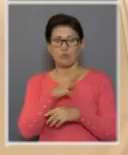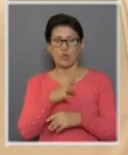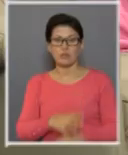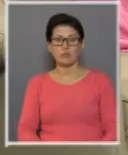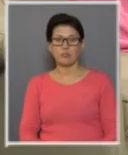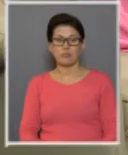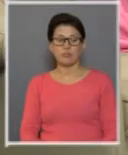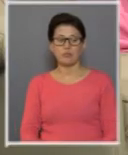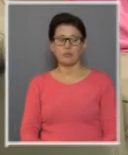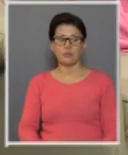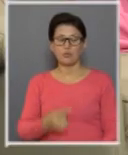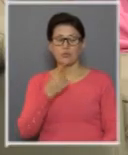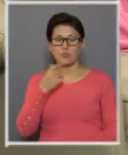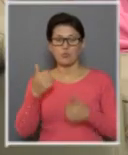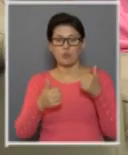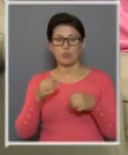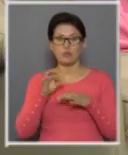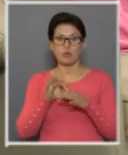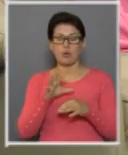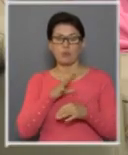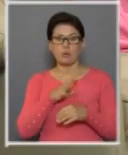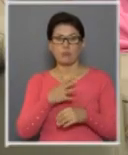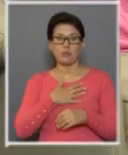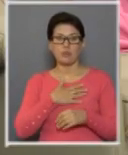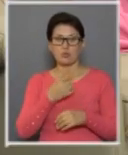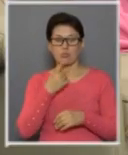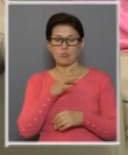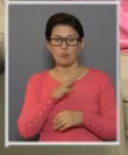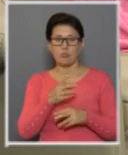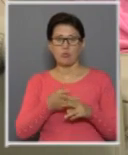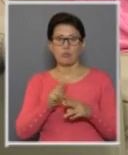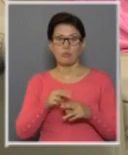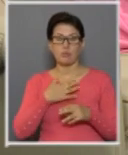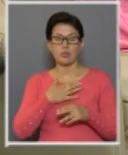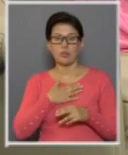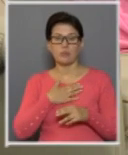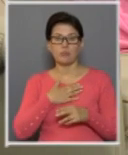деп. Қиын болды ма осы кастингтен өтуге? Мен үшін қиын болған жоқ, өткені мен